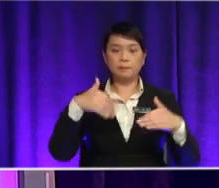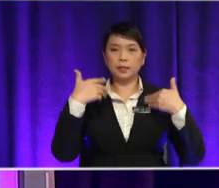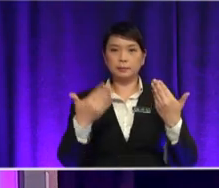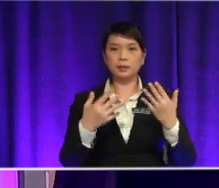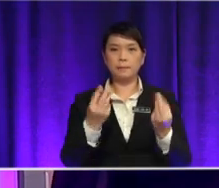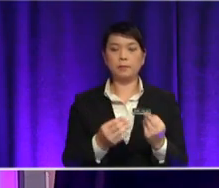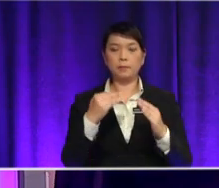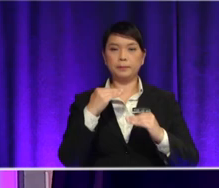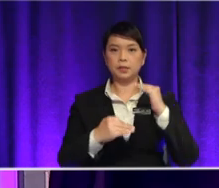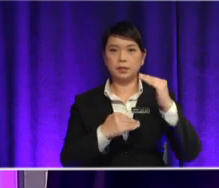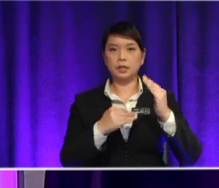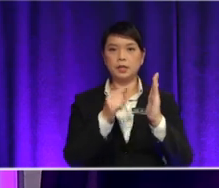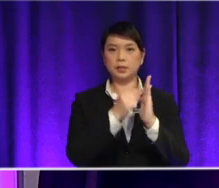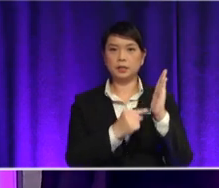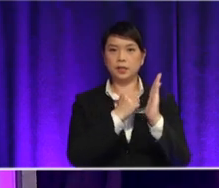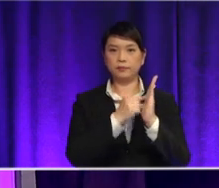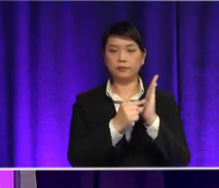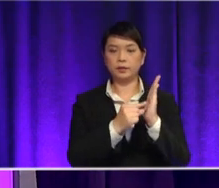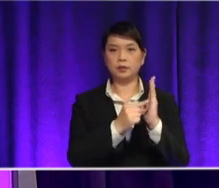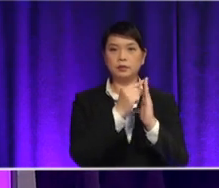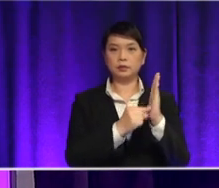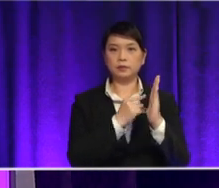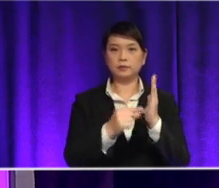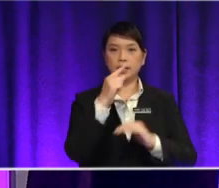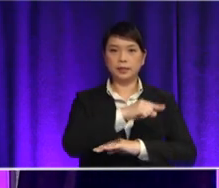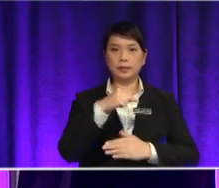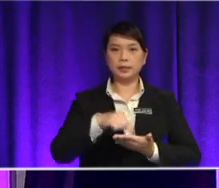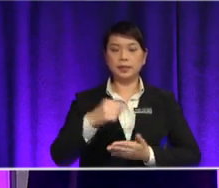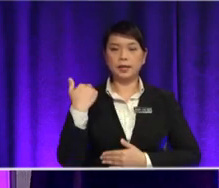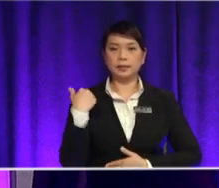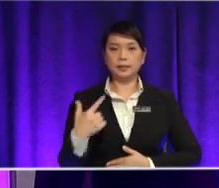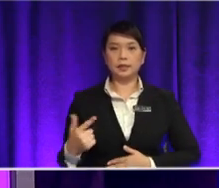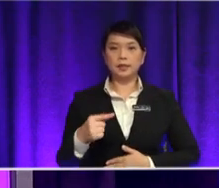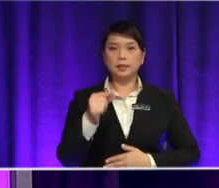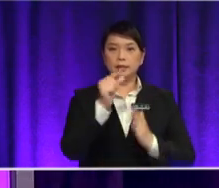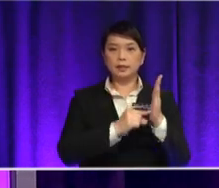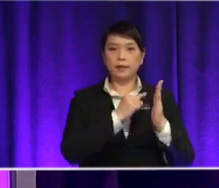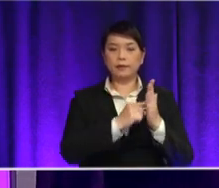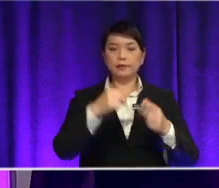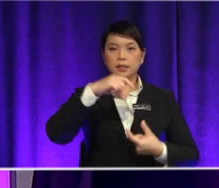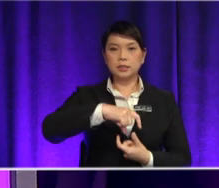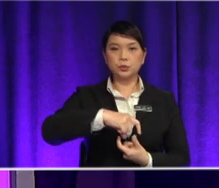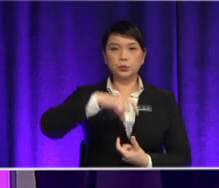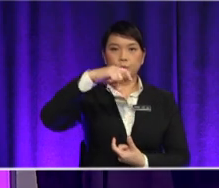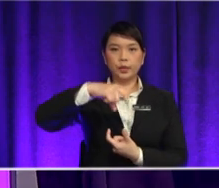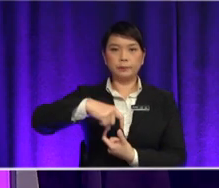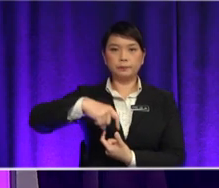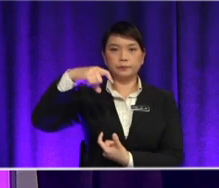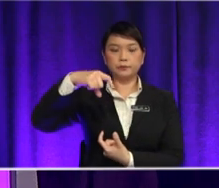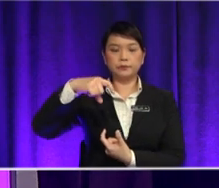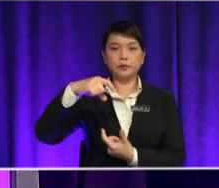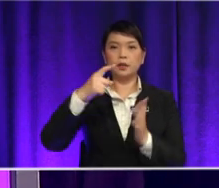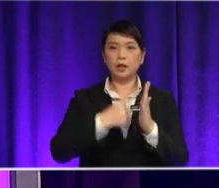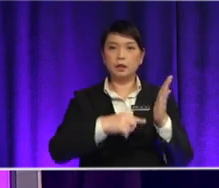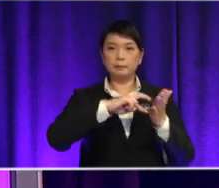Jadi graf untuk hari ini adalah graf histogram. Kalau kita lihat gambar rajah ini, graf histogram. Okey, apa maksud graf